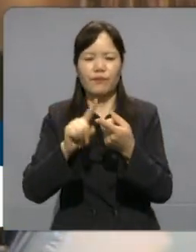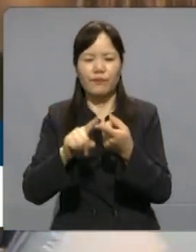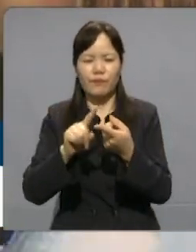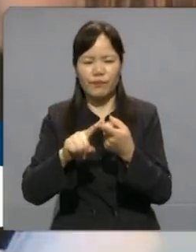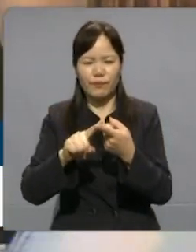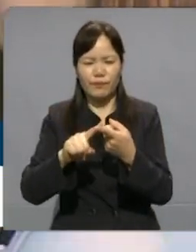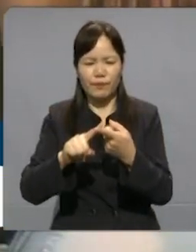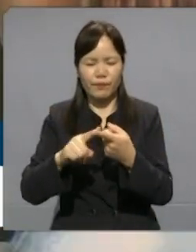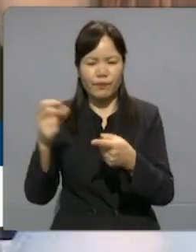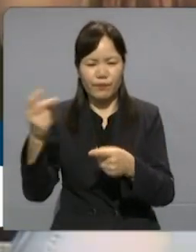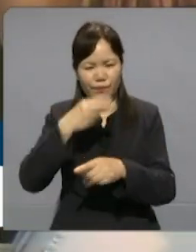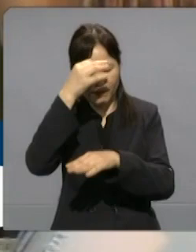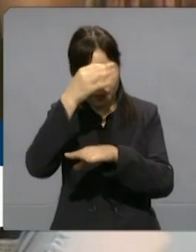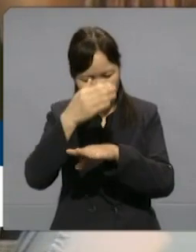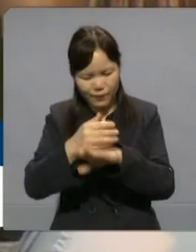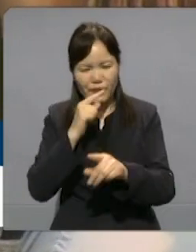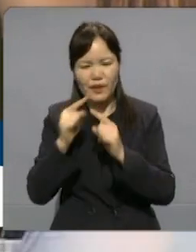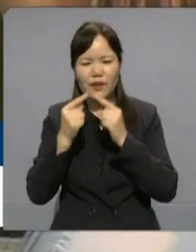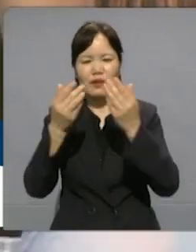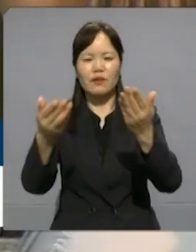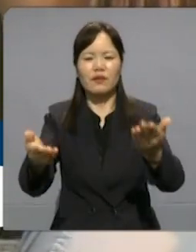심려를 끼쳐드리게 된 점에 대해서